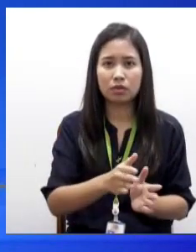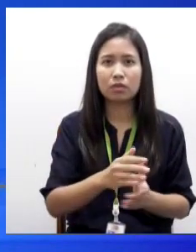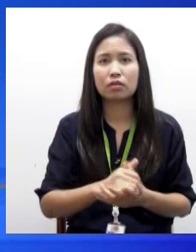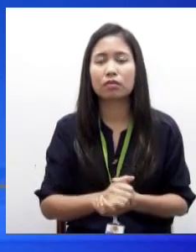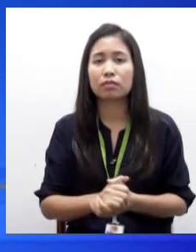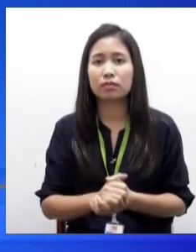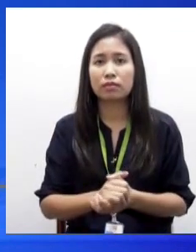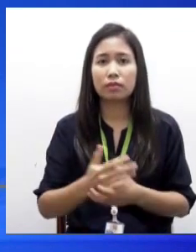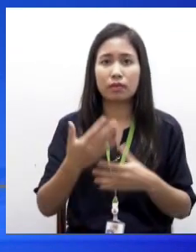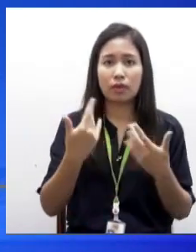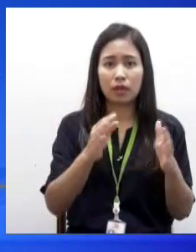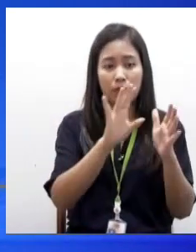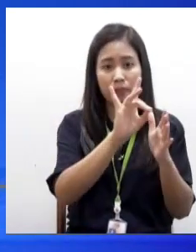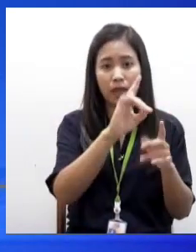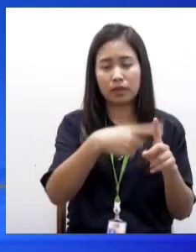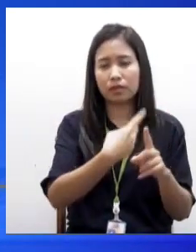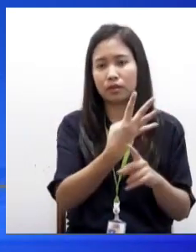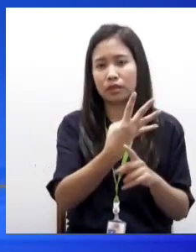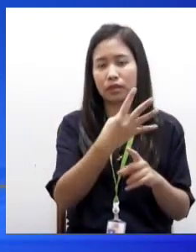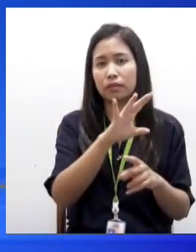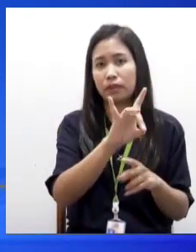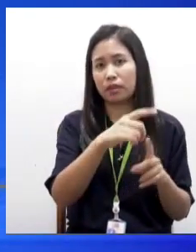คนถ้าท่านจำเหตุการณ์วันที่ 8เมษายนได้ท่านคงอ่า